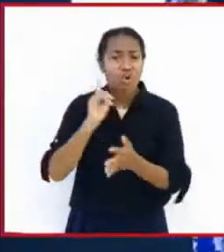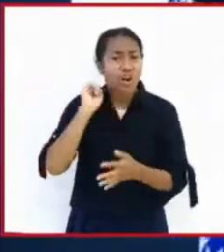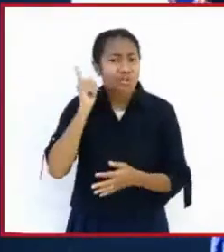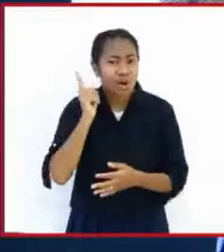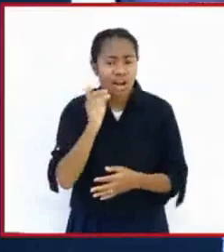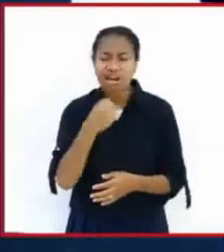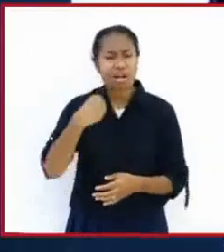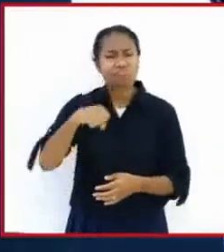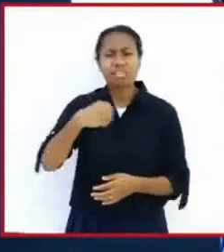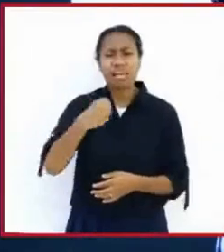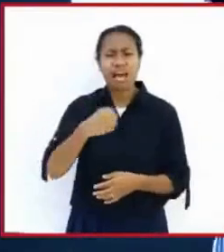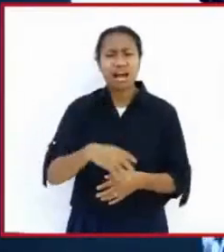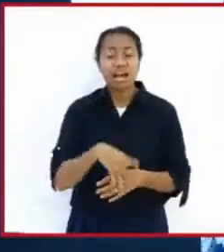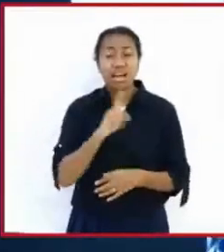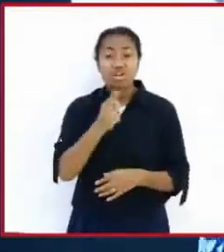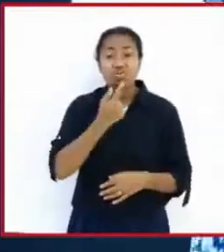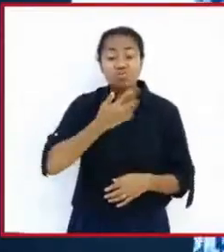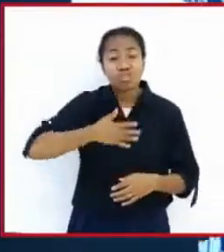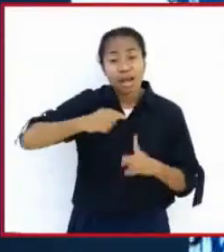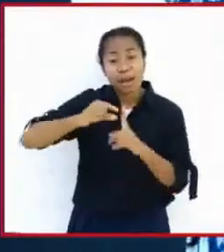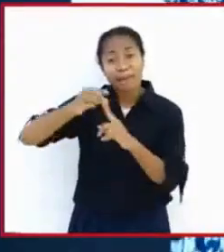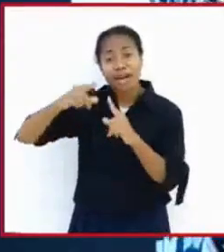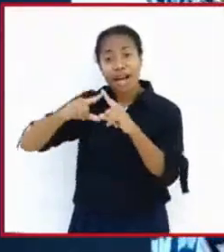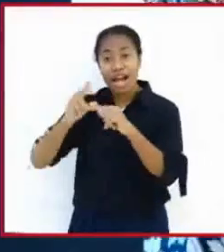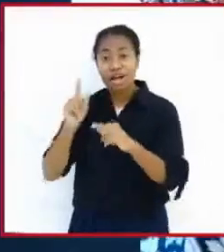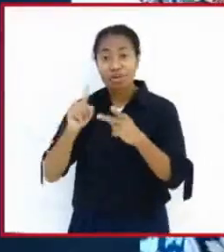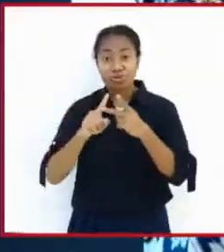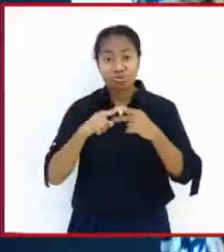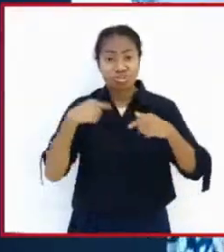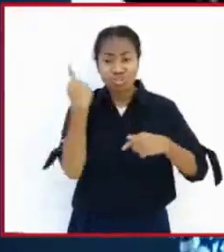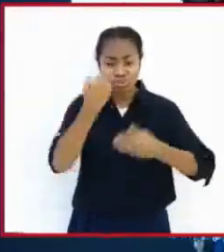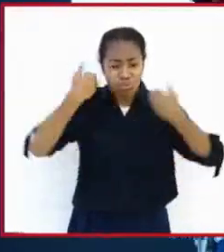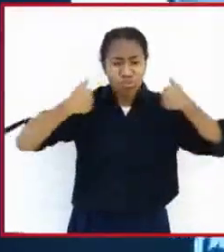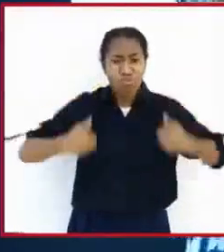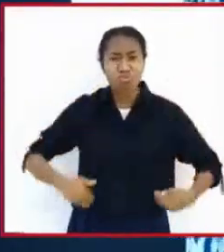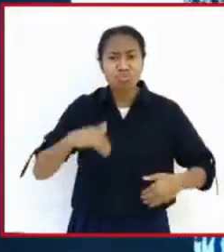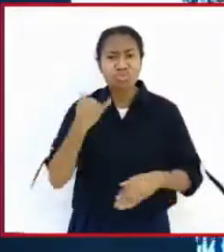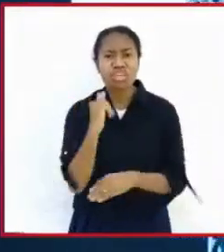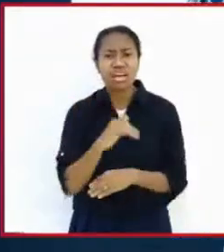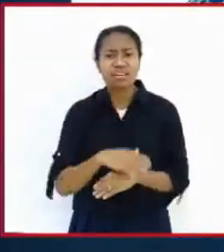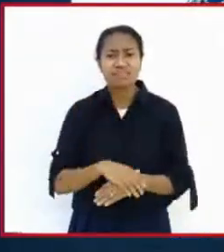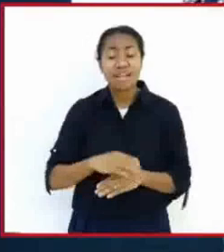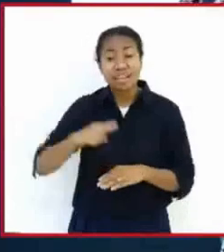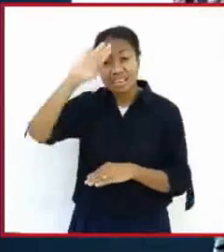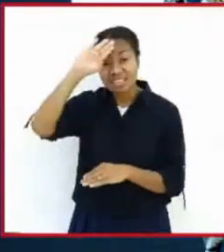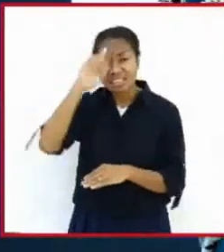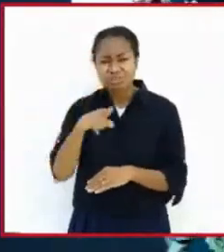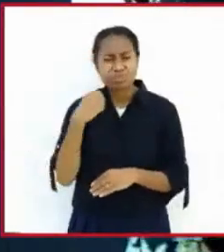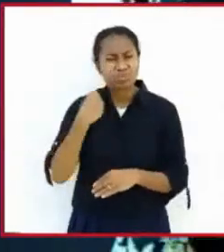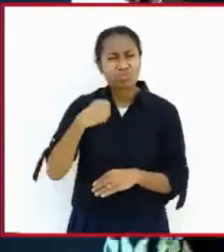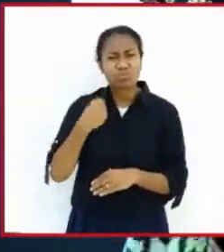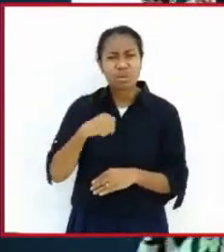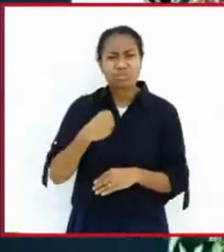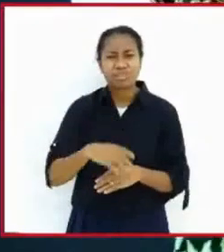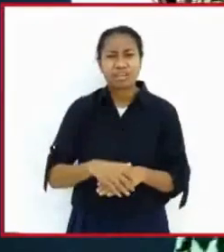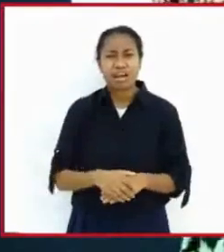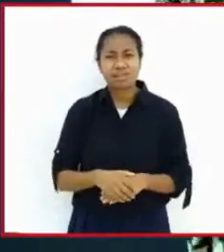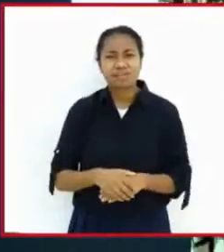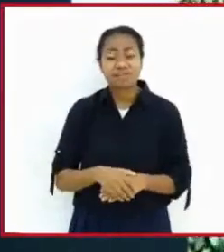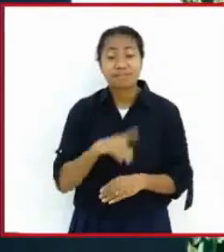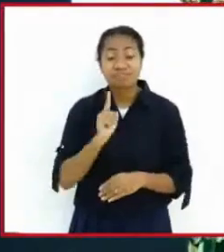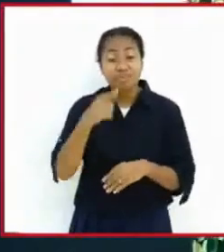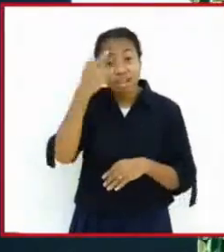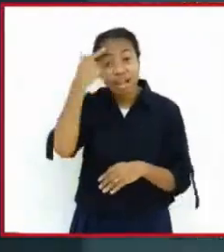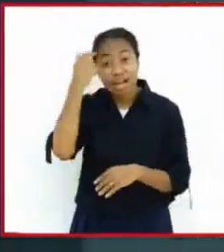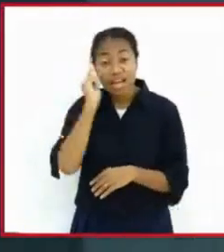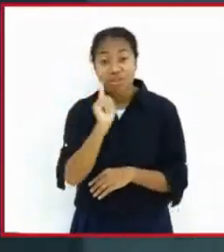tidak bisa itu akan mempengaruhi seluruh tubuhnya dan Sakitnya bukan main dan karena itu maka